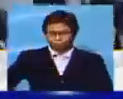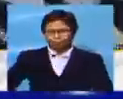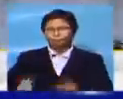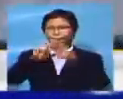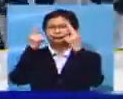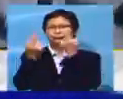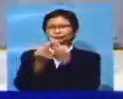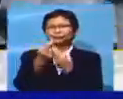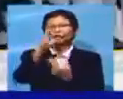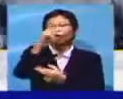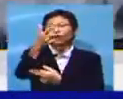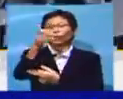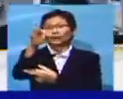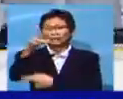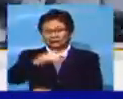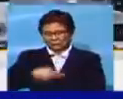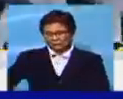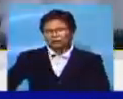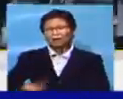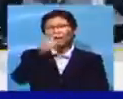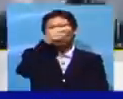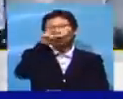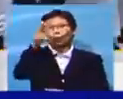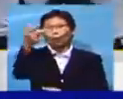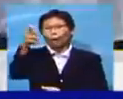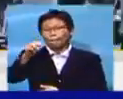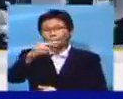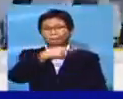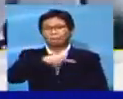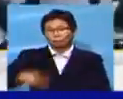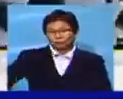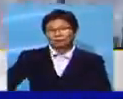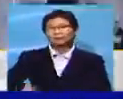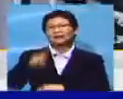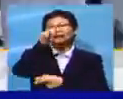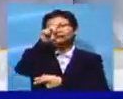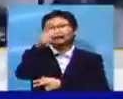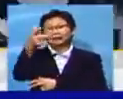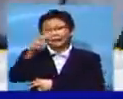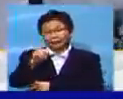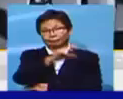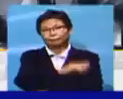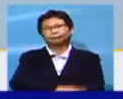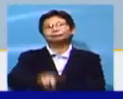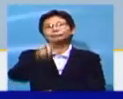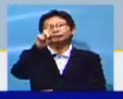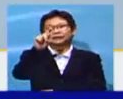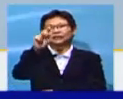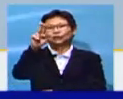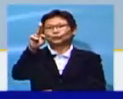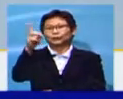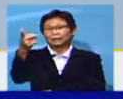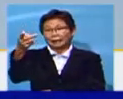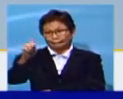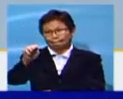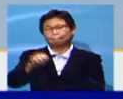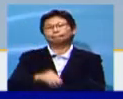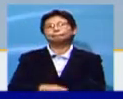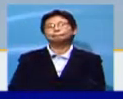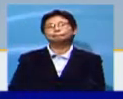rejimen rener diraja ko Amo diraja tentera laut diraja Malaysia dan tentera udara diraja